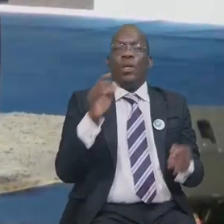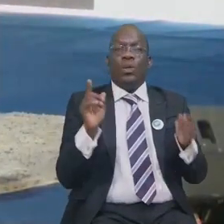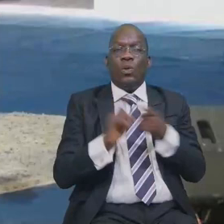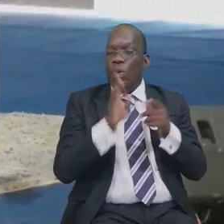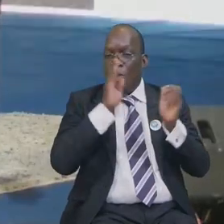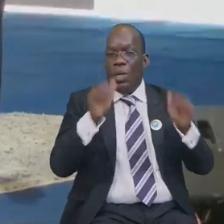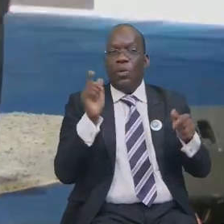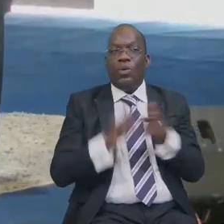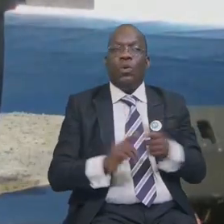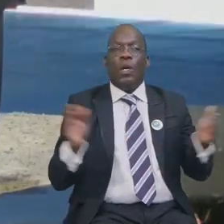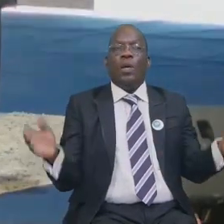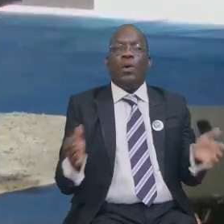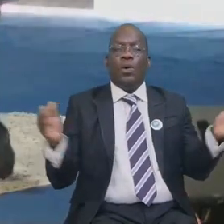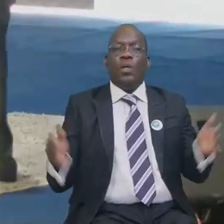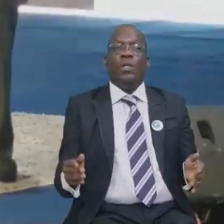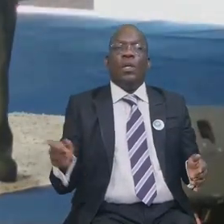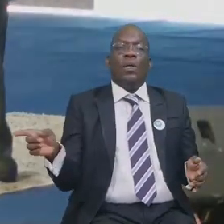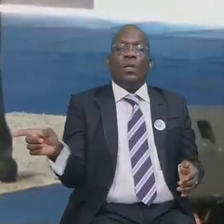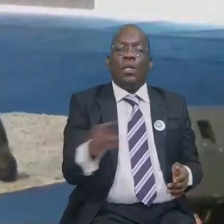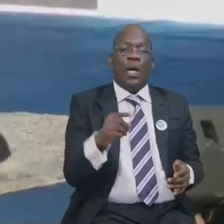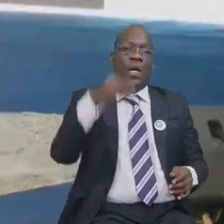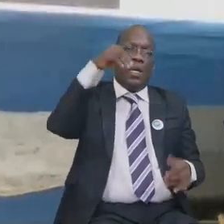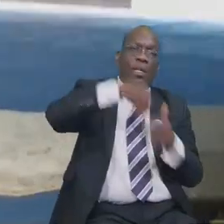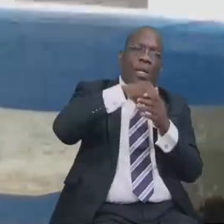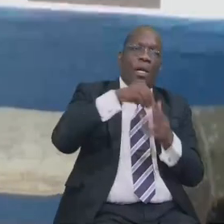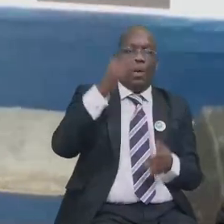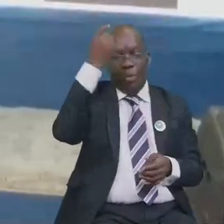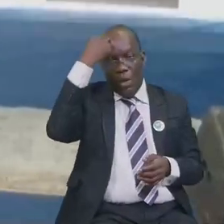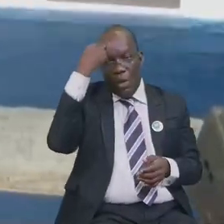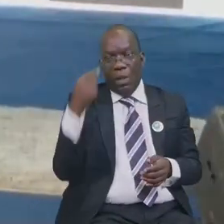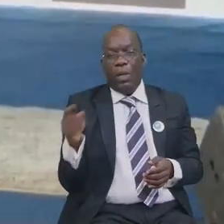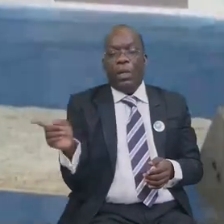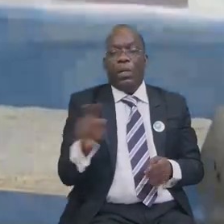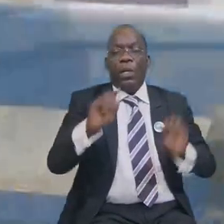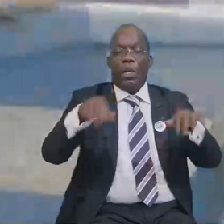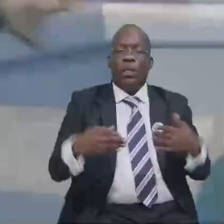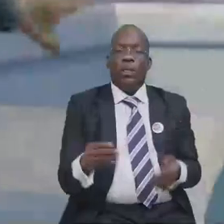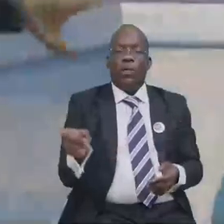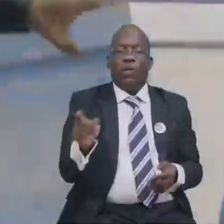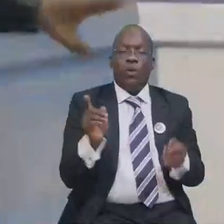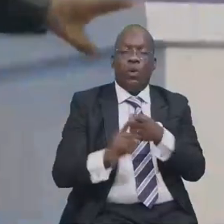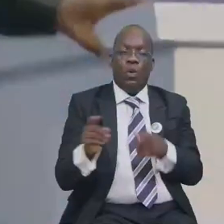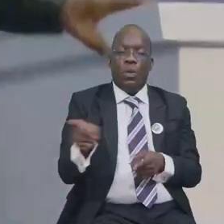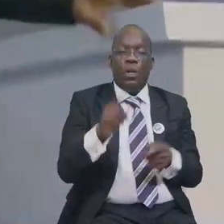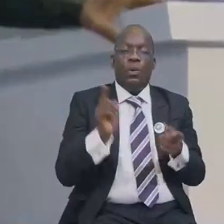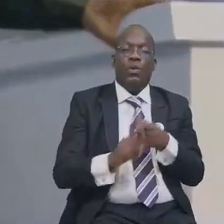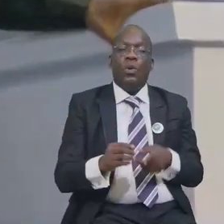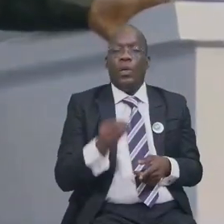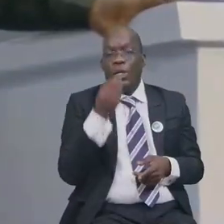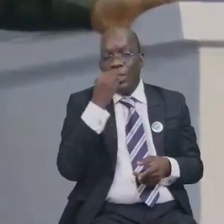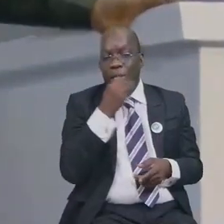réveiller leur courage interne. On leur donnait cela, mangeait et buvait. Quand nous